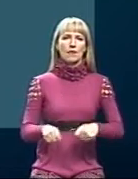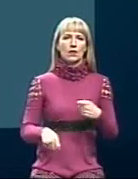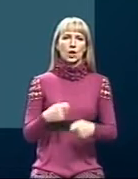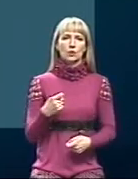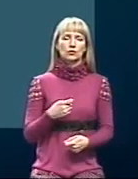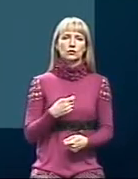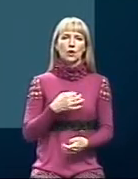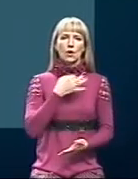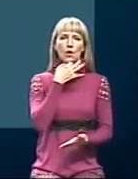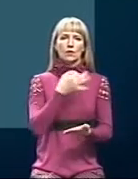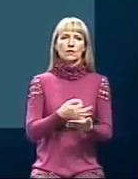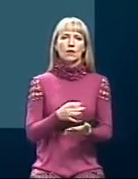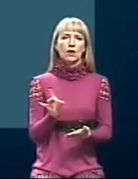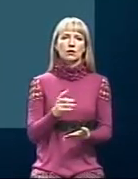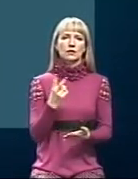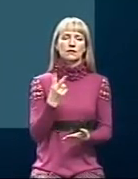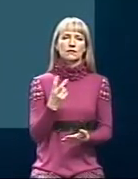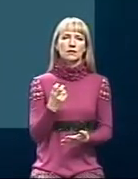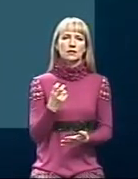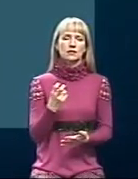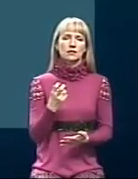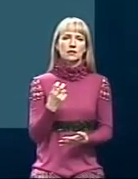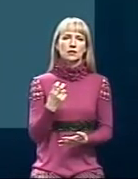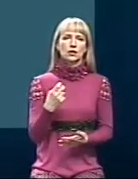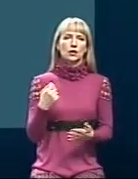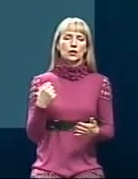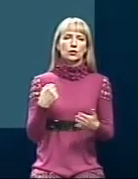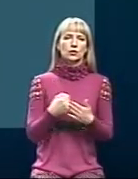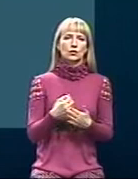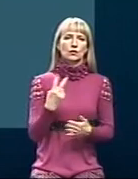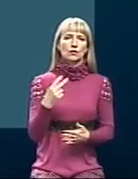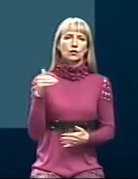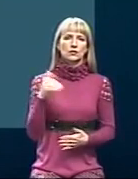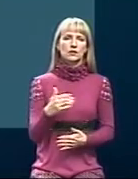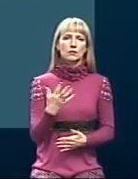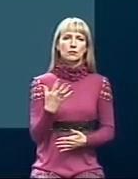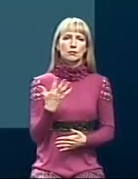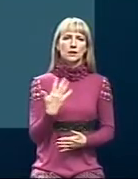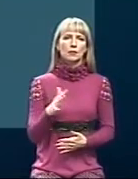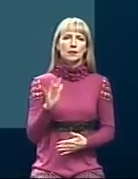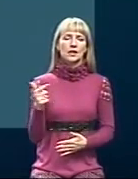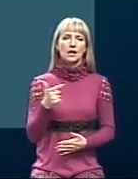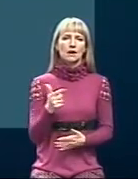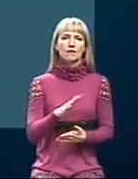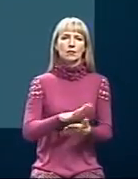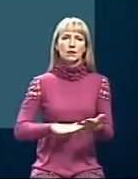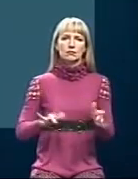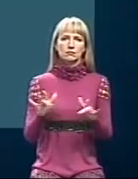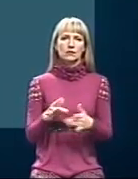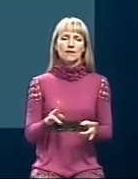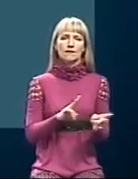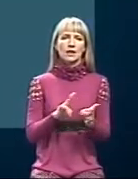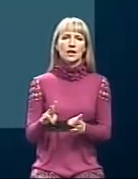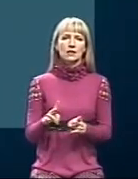у розмірі від 255 гривень до 2655 гривень з подальшим розрахунком шкоди